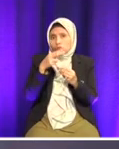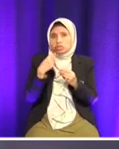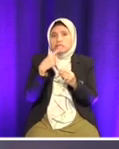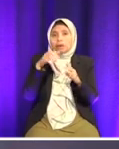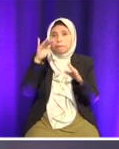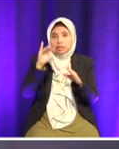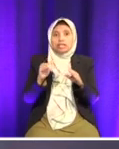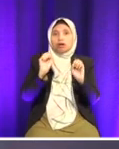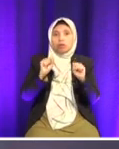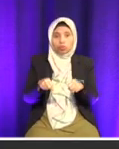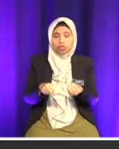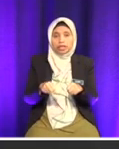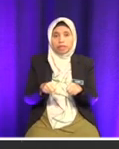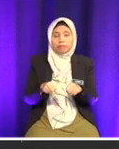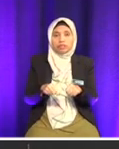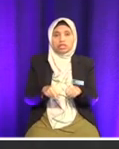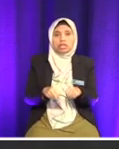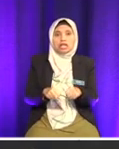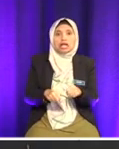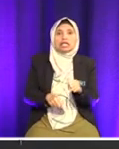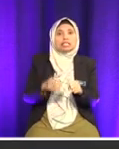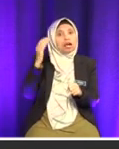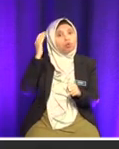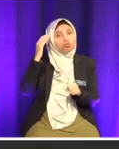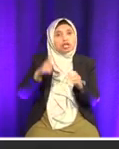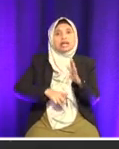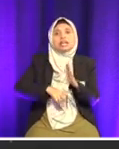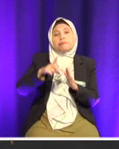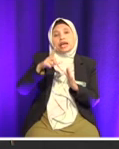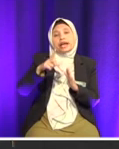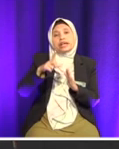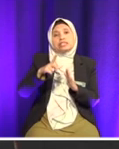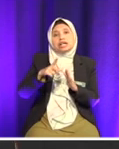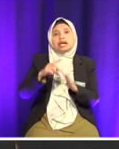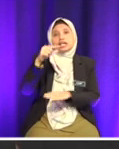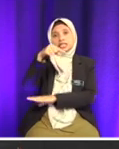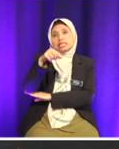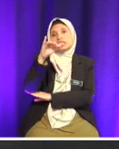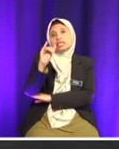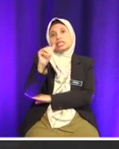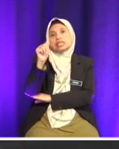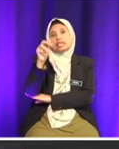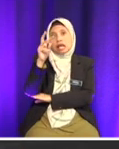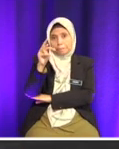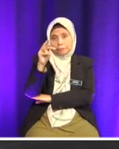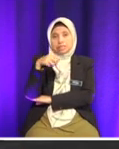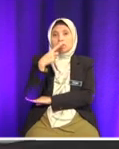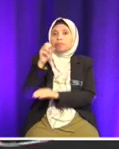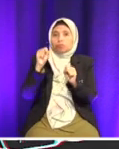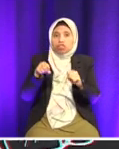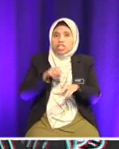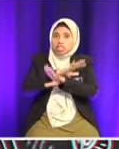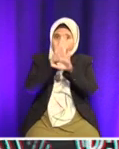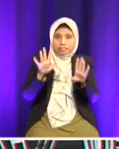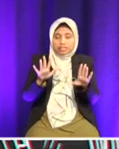agak-agannya katakan Kelebihan qiyamul lainnya agak-agaknya siapa boleh Jelaskan tentang